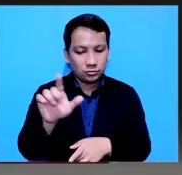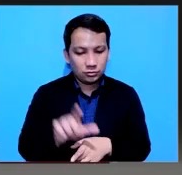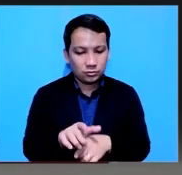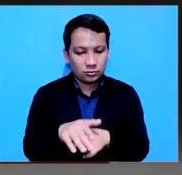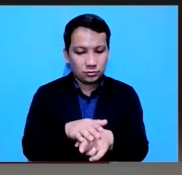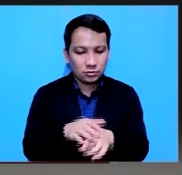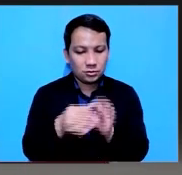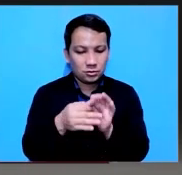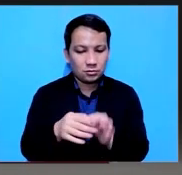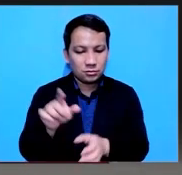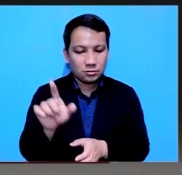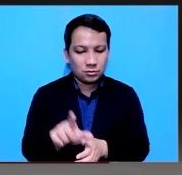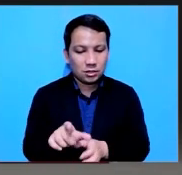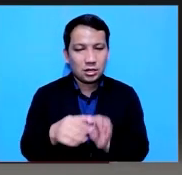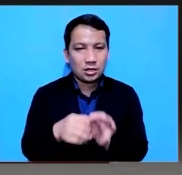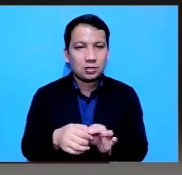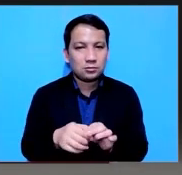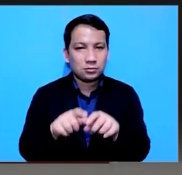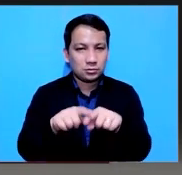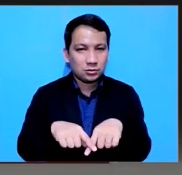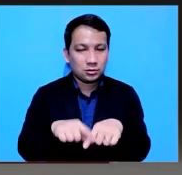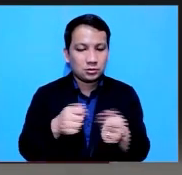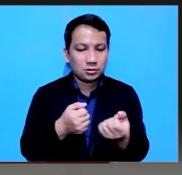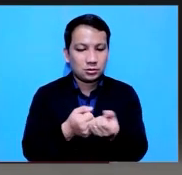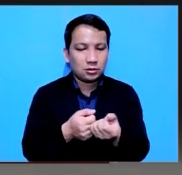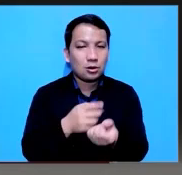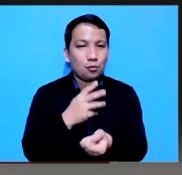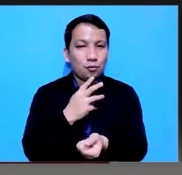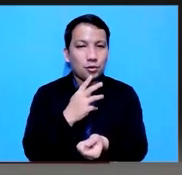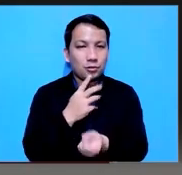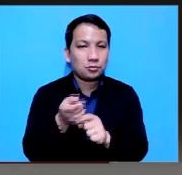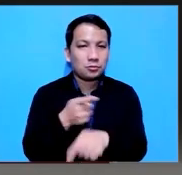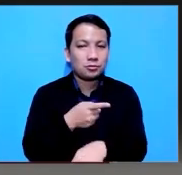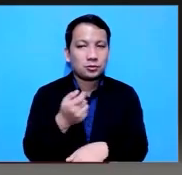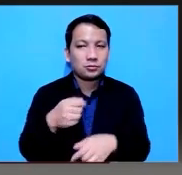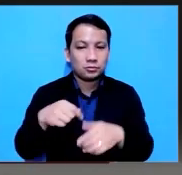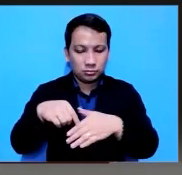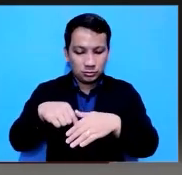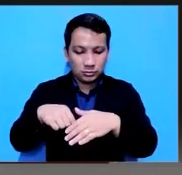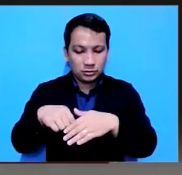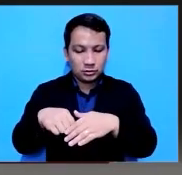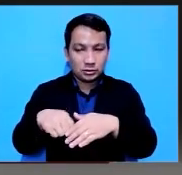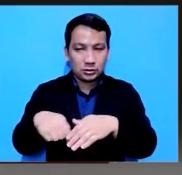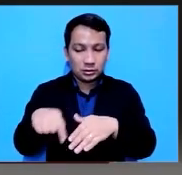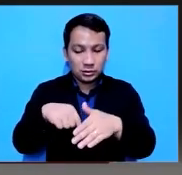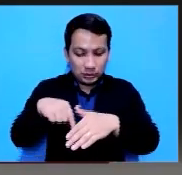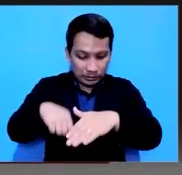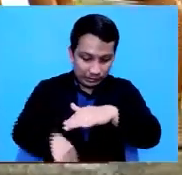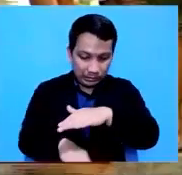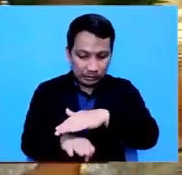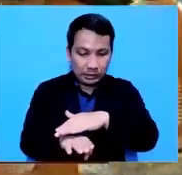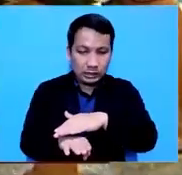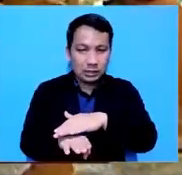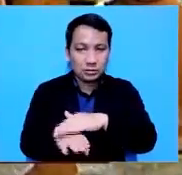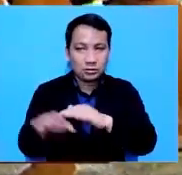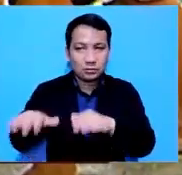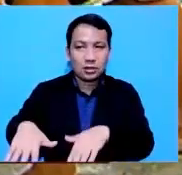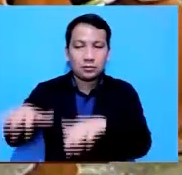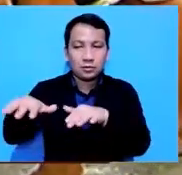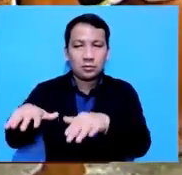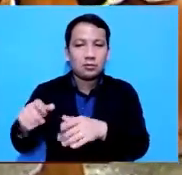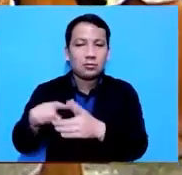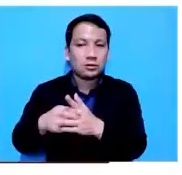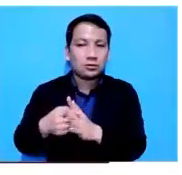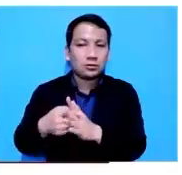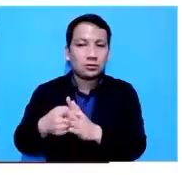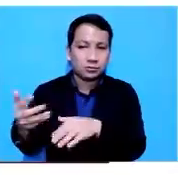our dependence of water supply from underground water to surface water. Sisimula na rin daw ng